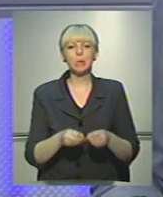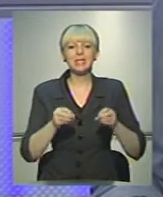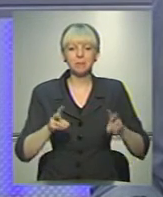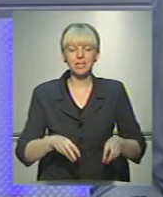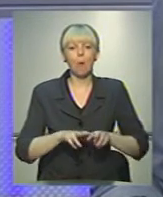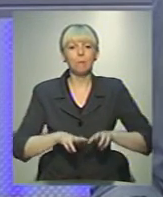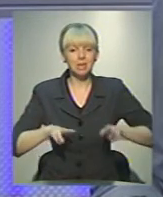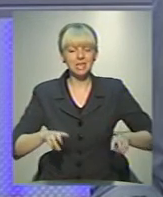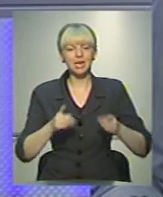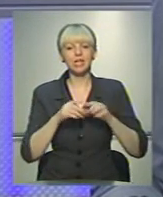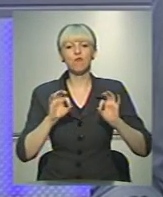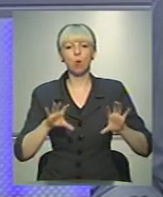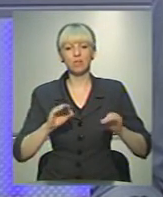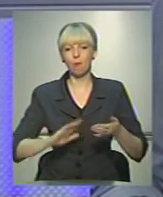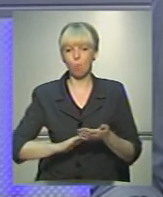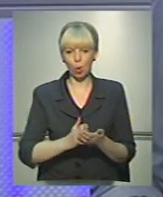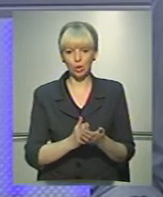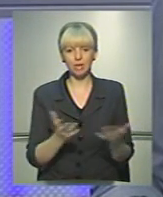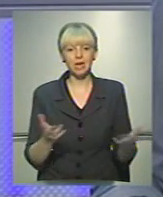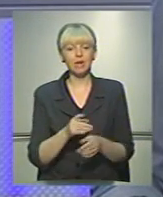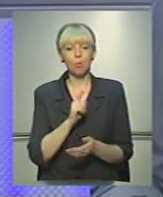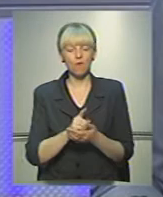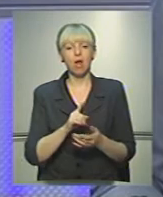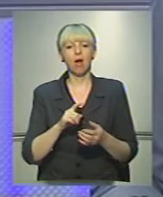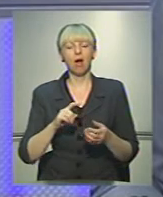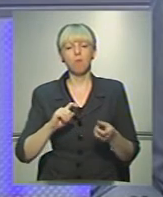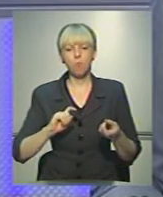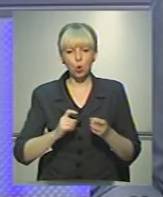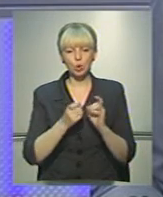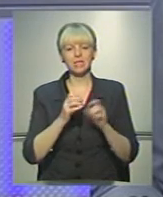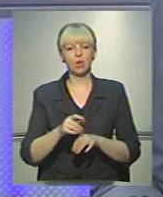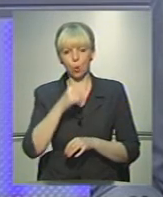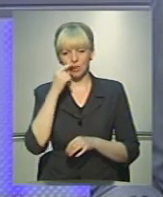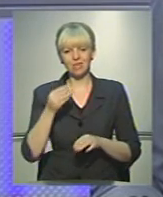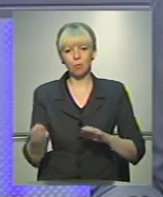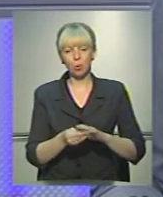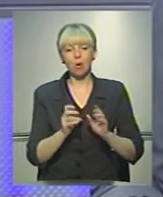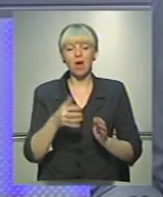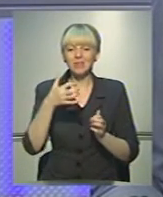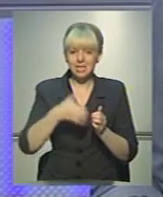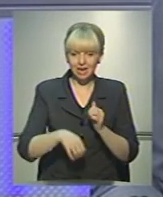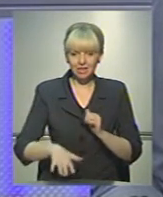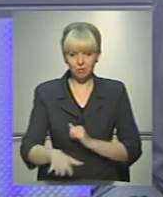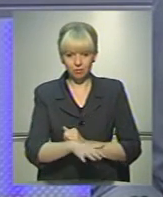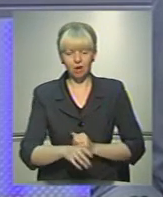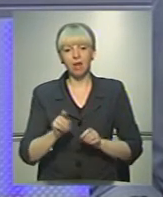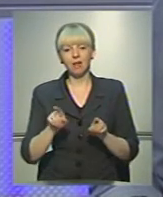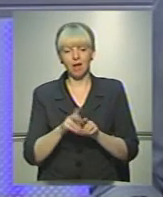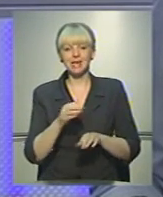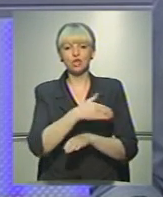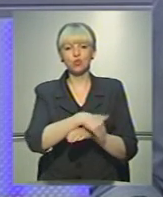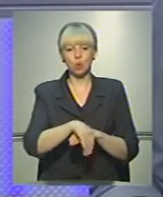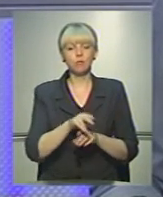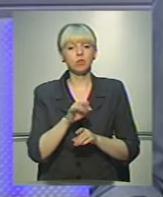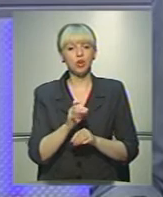спеціальне міністерство інформаційної політики, яке б мало боротися із російською пропагандою, як всередині країни, так і ззовні.